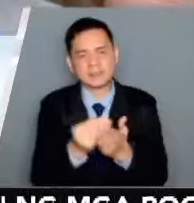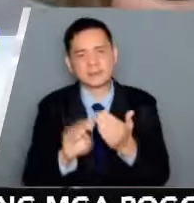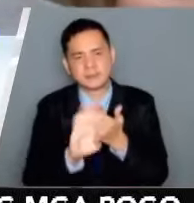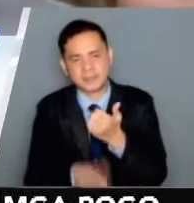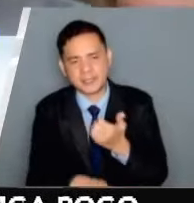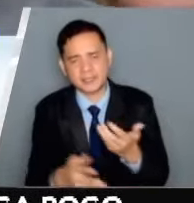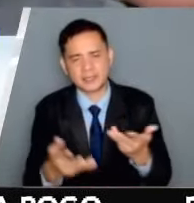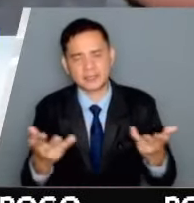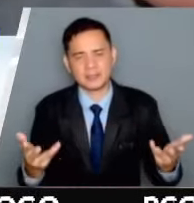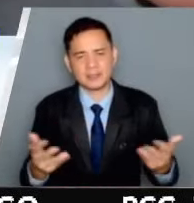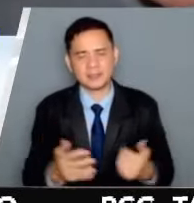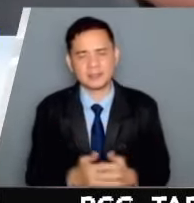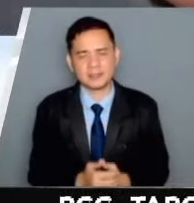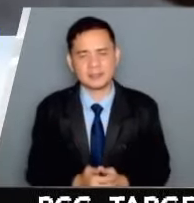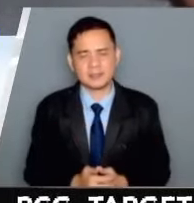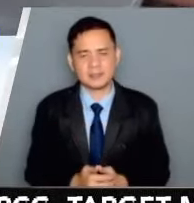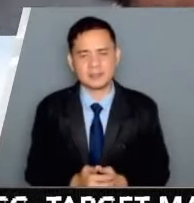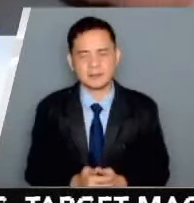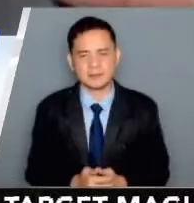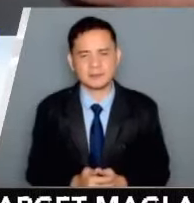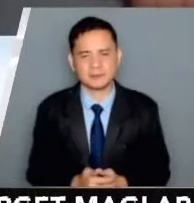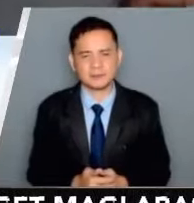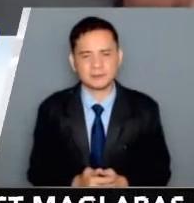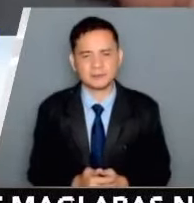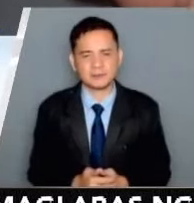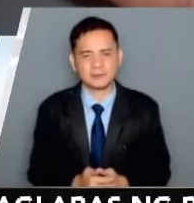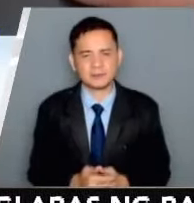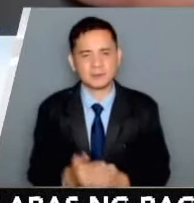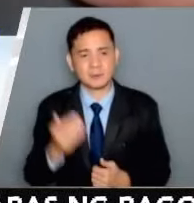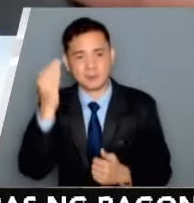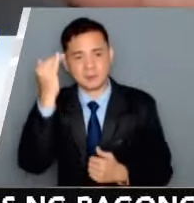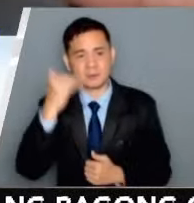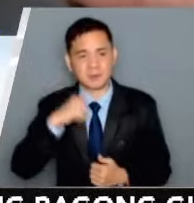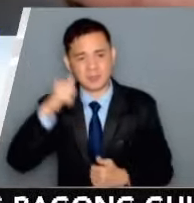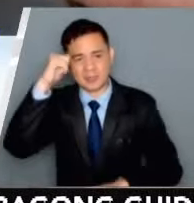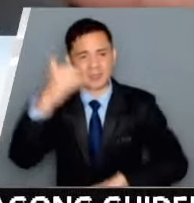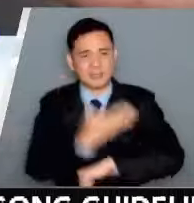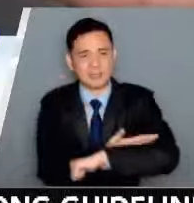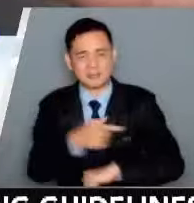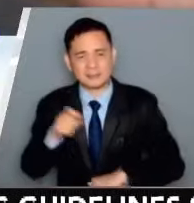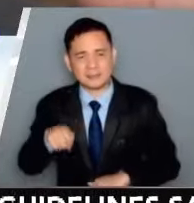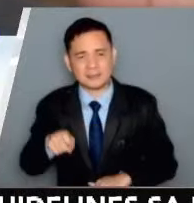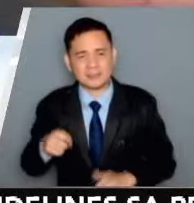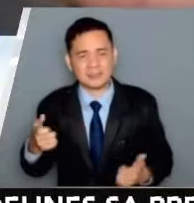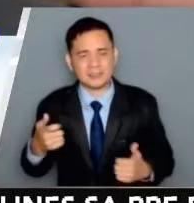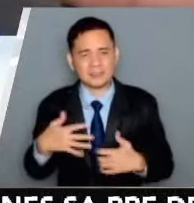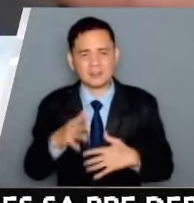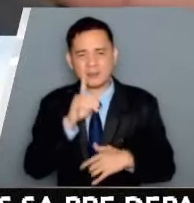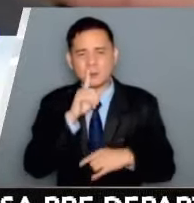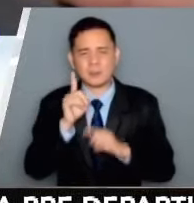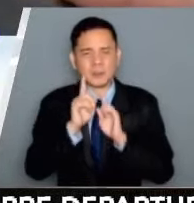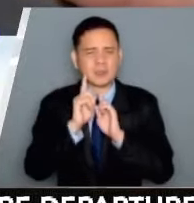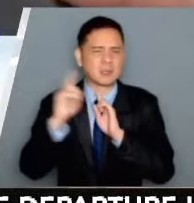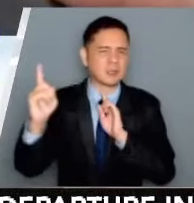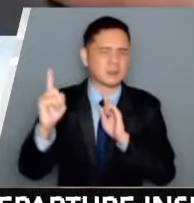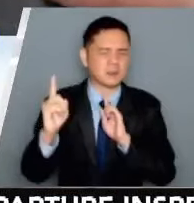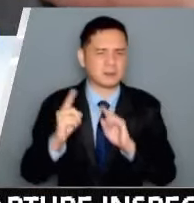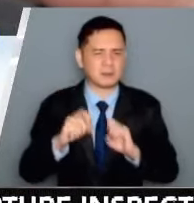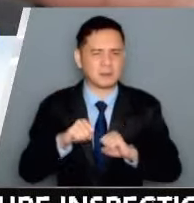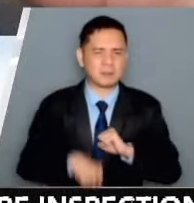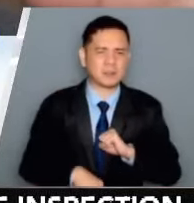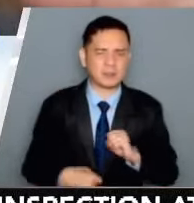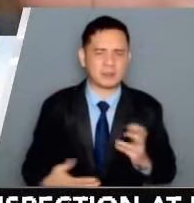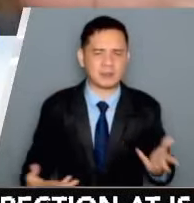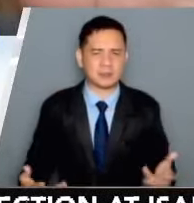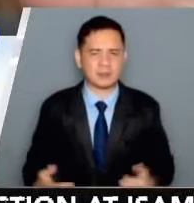nga mga maliliit pa yung anak ko wala na akong sinasahod to the point na